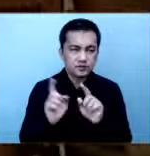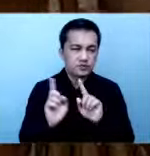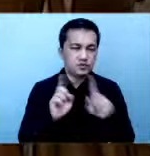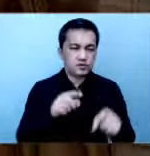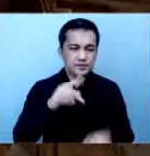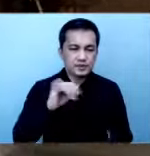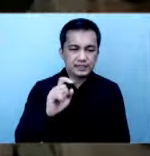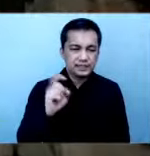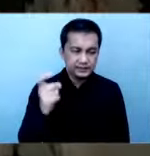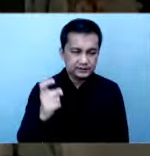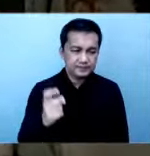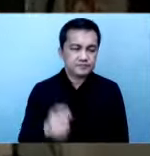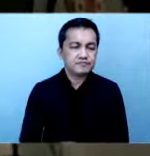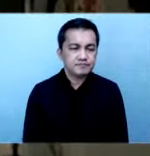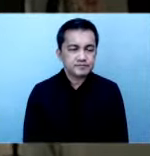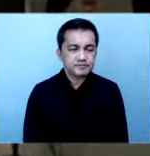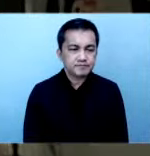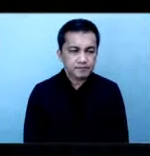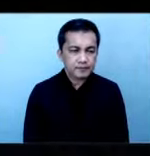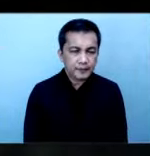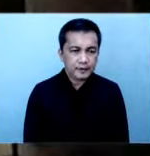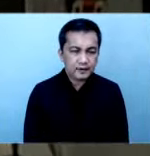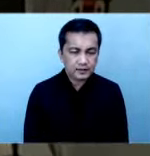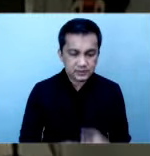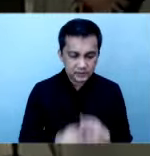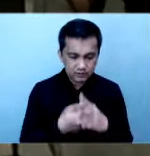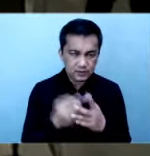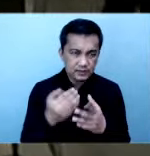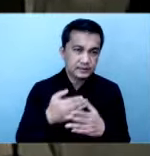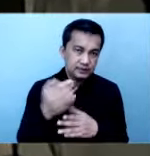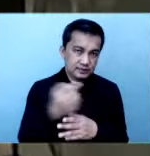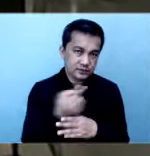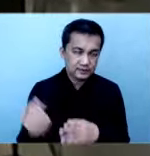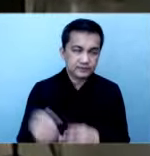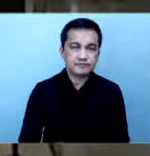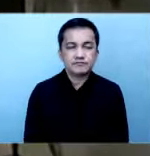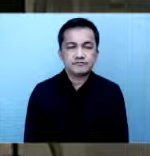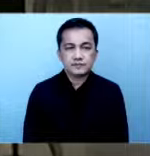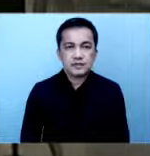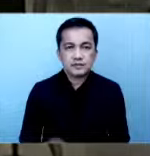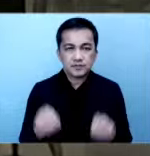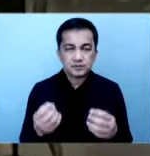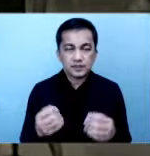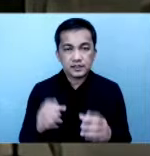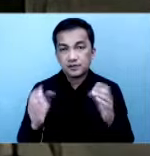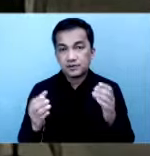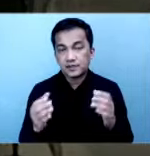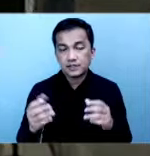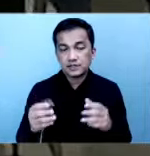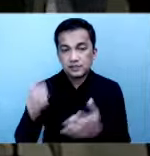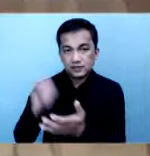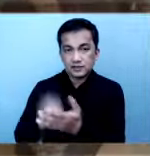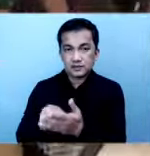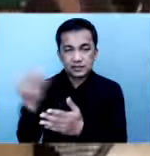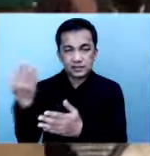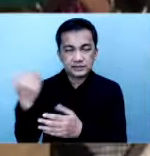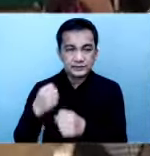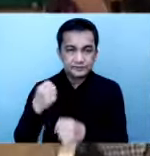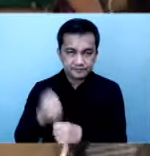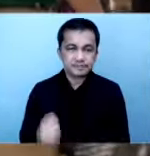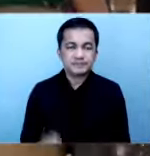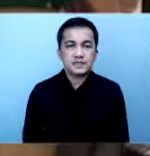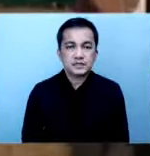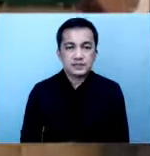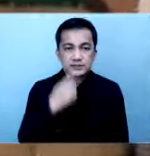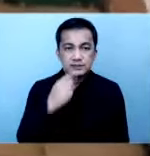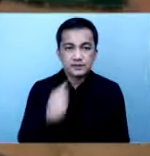Integrated Terminal Exchange o PTEX simula sa susunod na linggo. Mas marami kumpara sa naitala noong nakaraang taon. Ayon sa